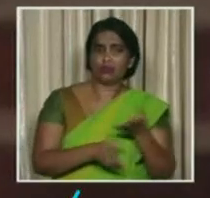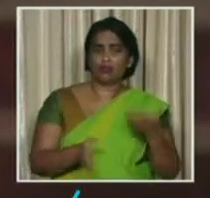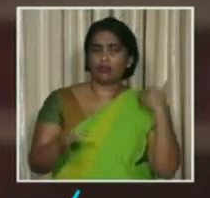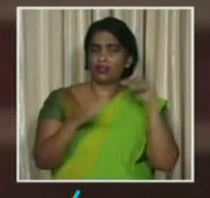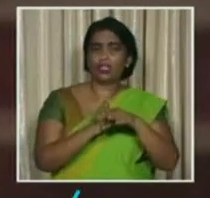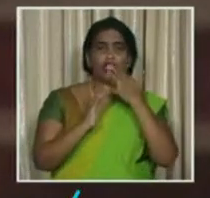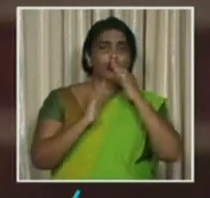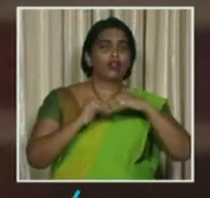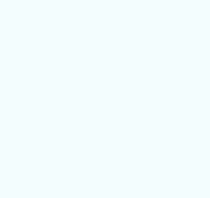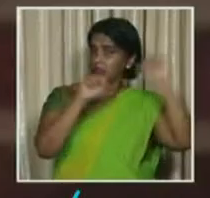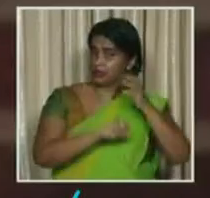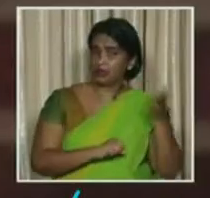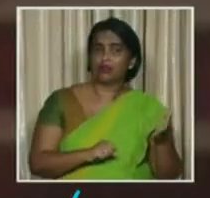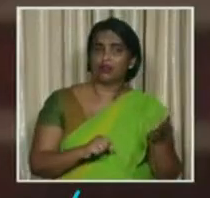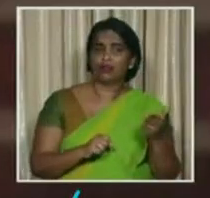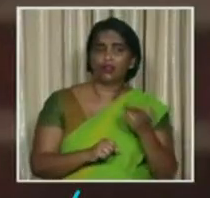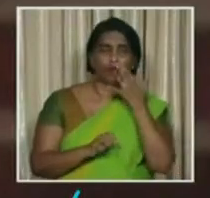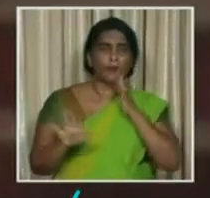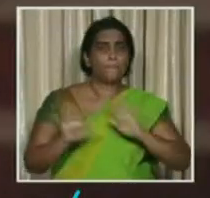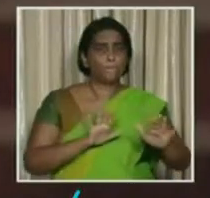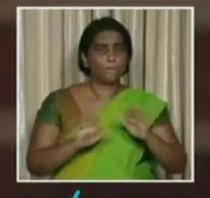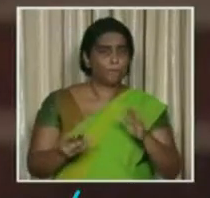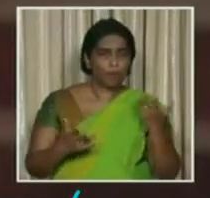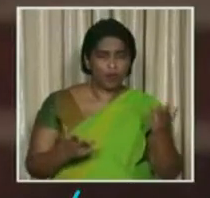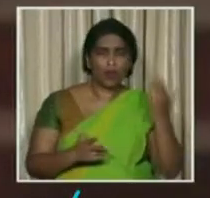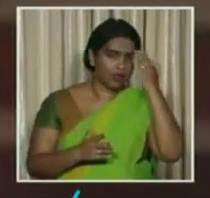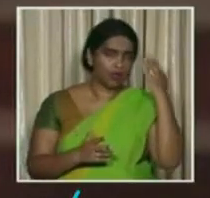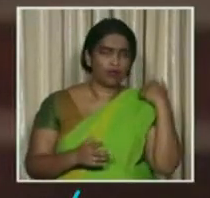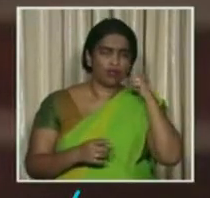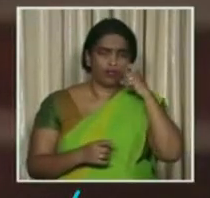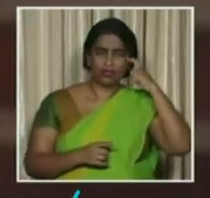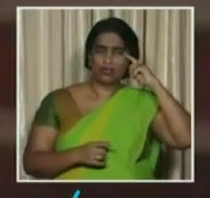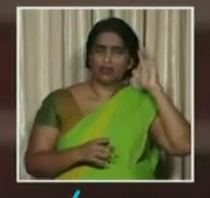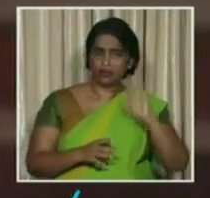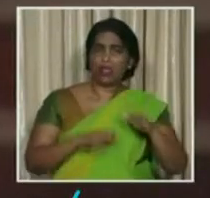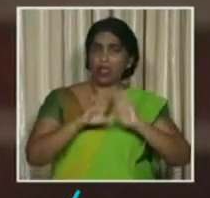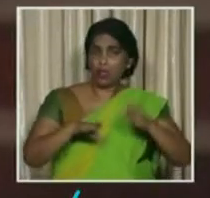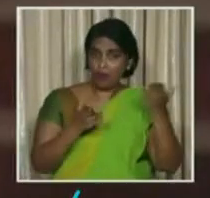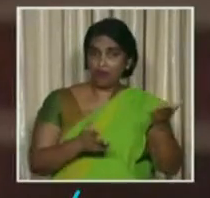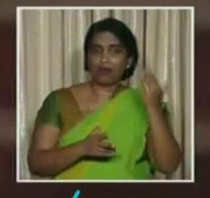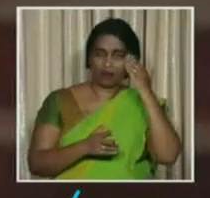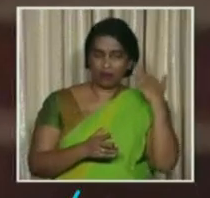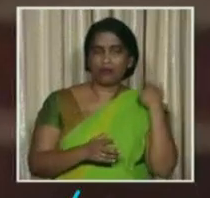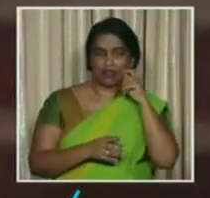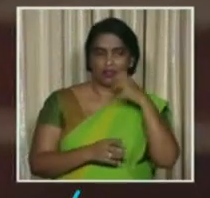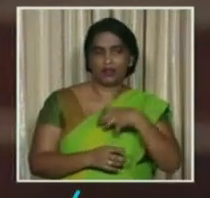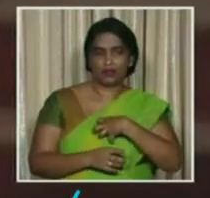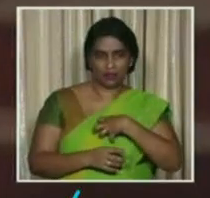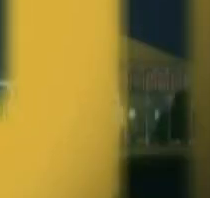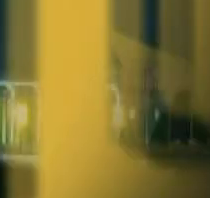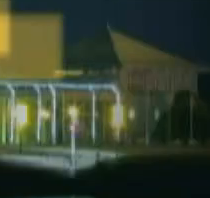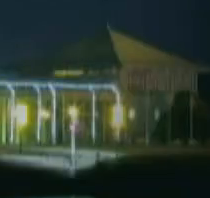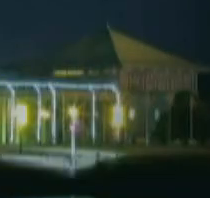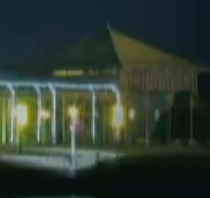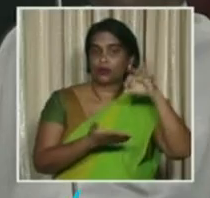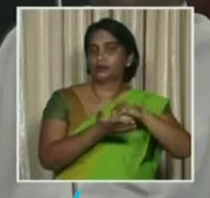ගිහිලා ඉස්කෝලේ ඉස්සර වර්ගල කරනකොට එහුව පාලනය කරනකොට දේවල් වෙනකොට දෙමෝපියන්ට වේදනාවක් තියෙනවා දරුවෝ ඉන්න දෙමෝපියන්ට වේදනාවක් තියෙනවා කරු නියෝජ්‍ය